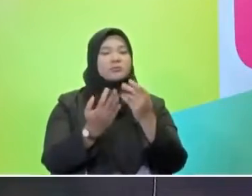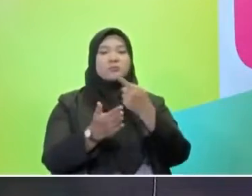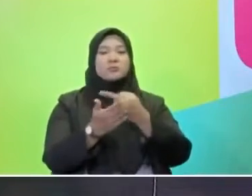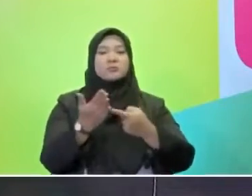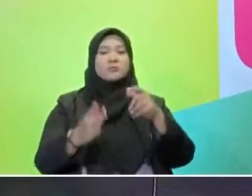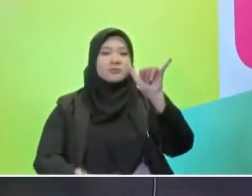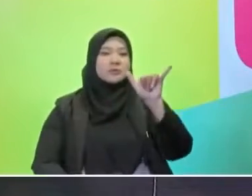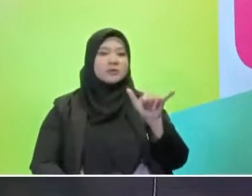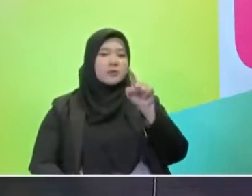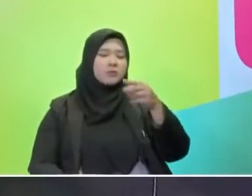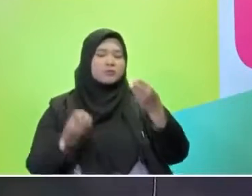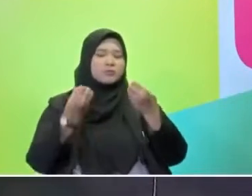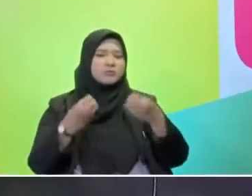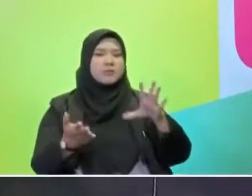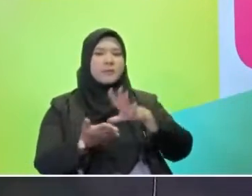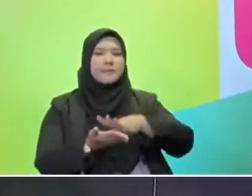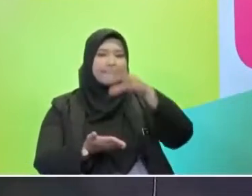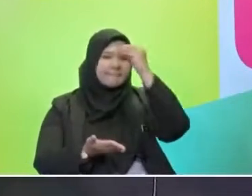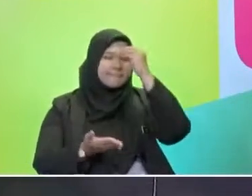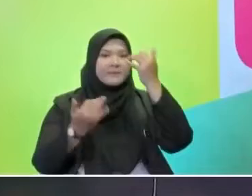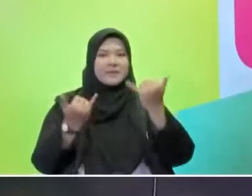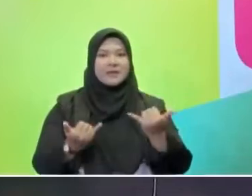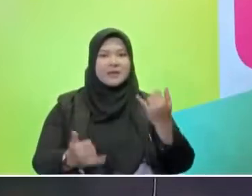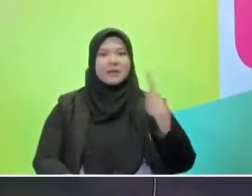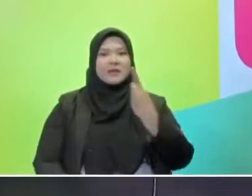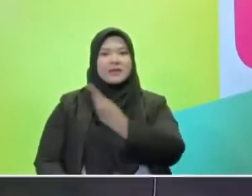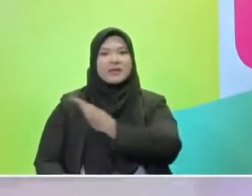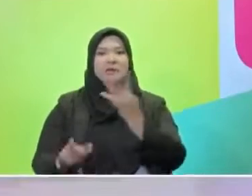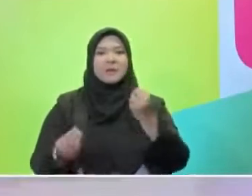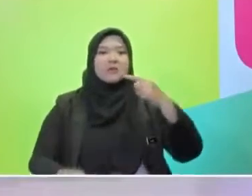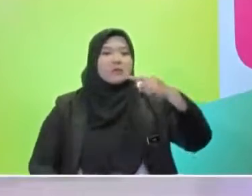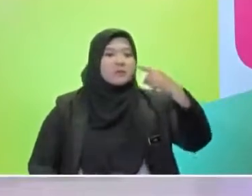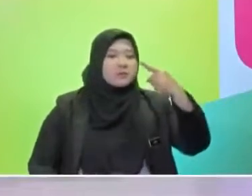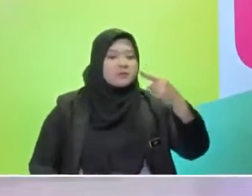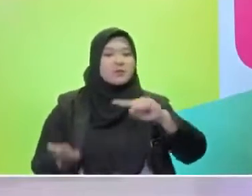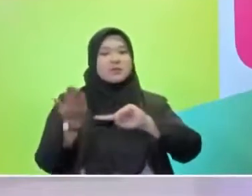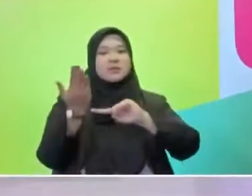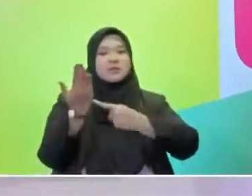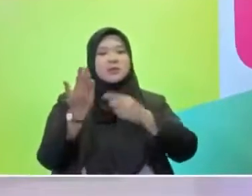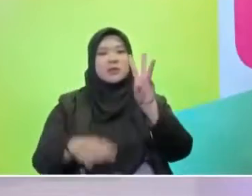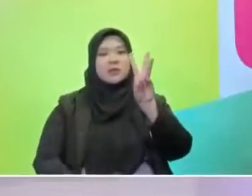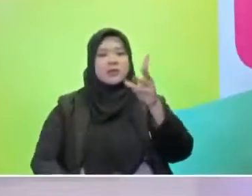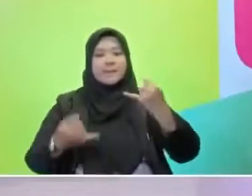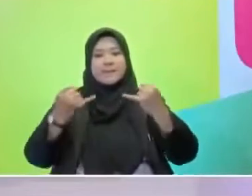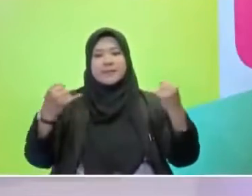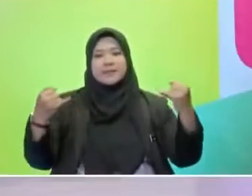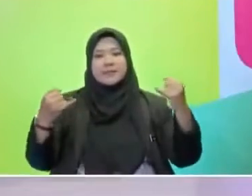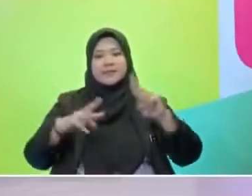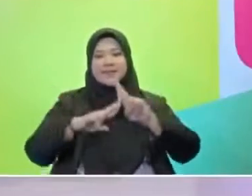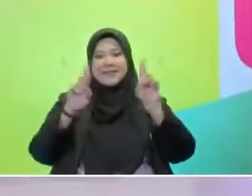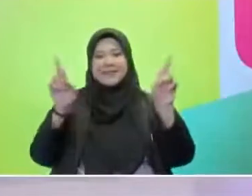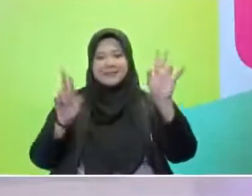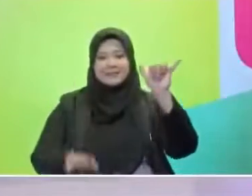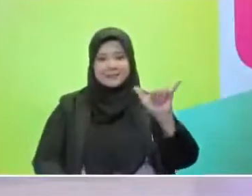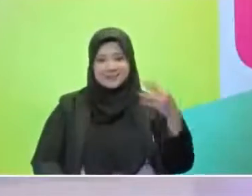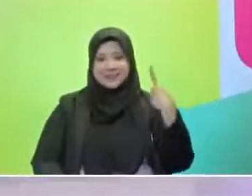Jom murid-murid di rumah kita sebut bersama-sama. Yang pertama Hari Raya Aidilfitri. Yang kedua Tahun Baru